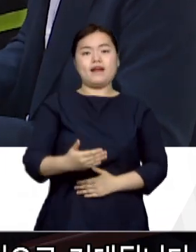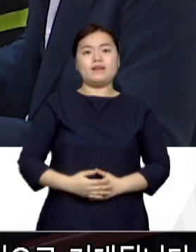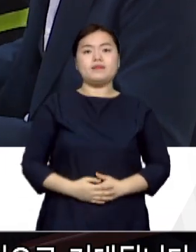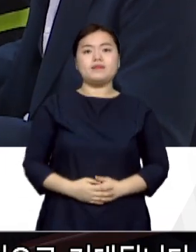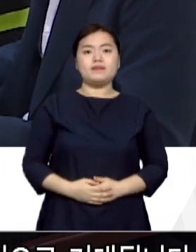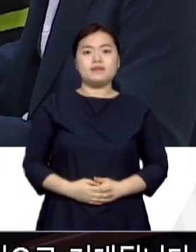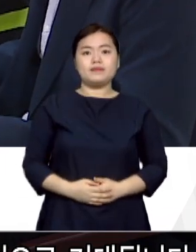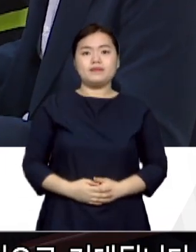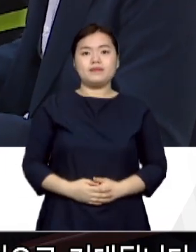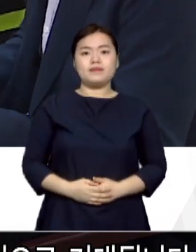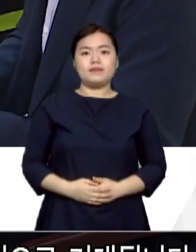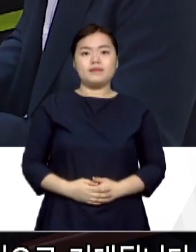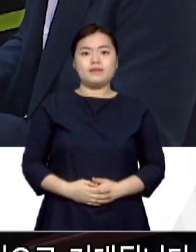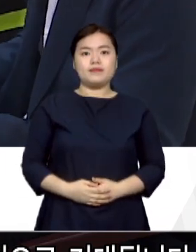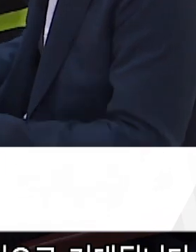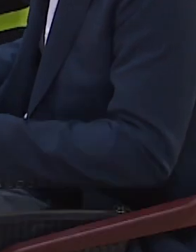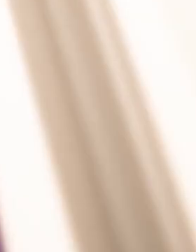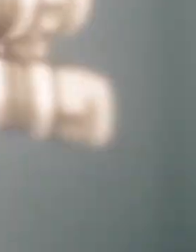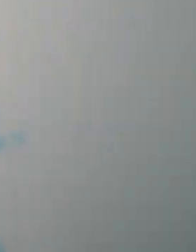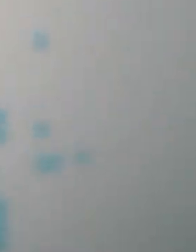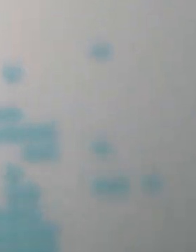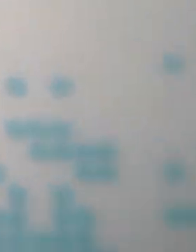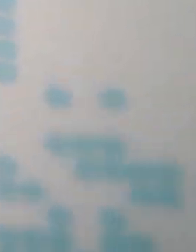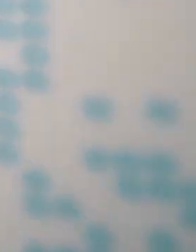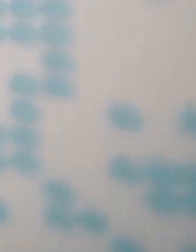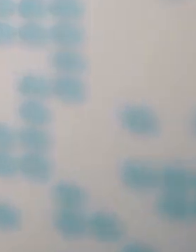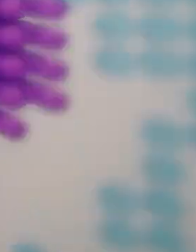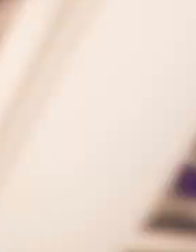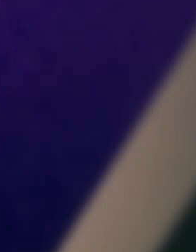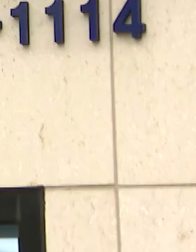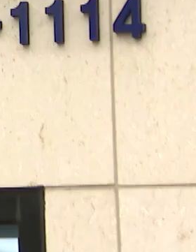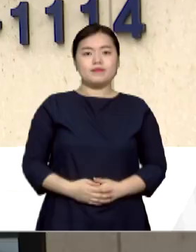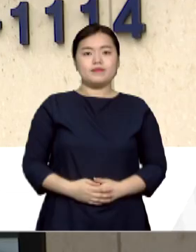미래를 만들어 나갈 것으로 기대됩니다.